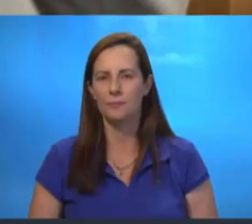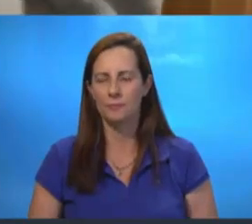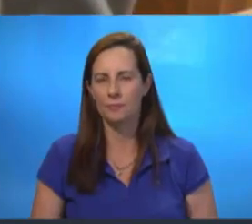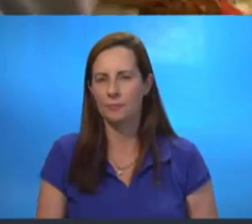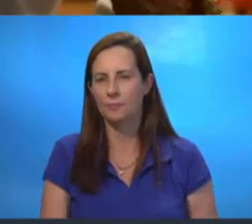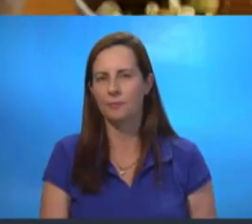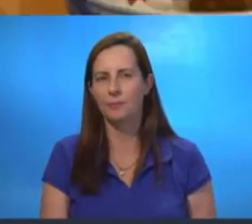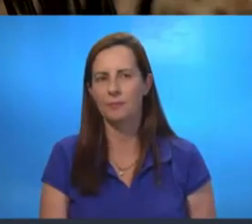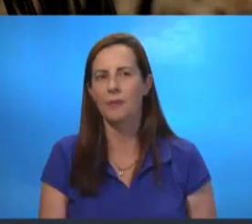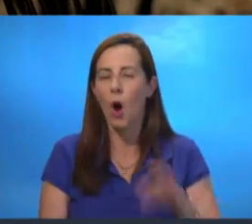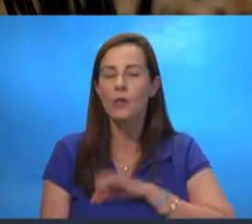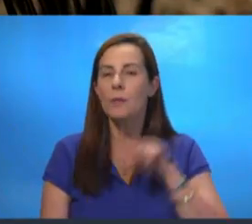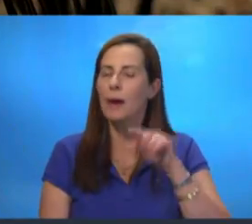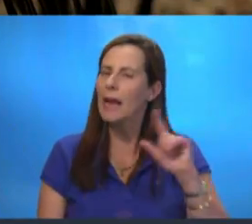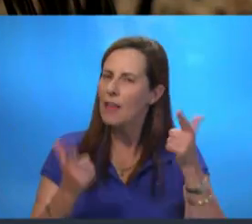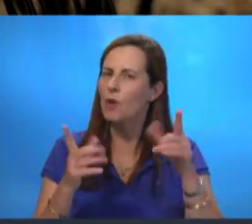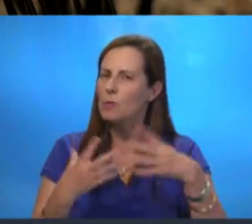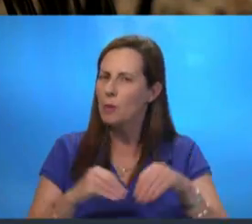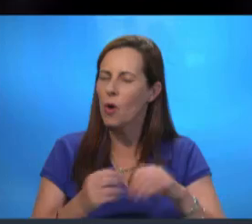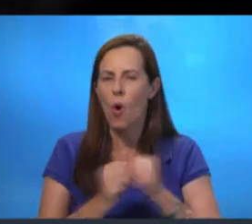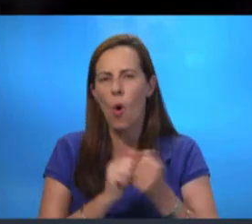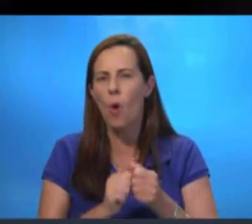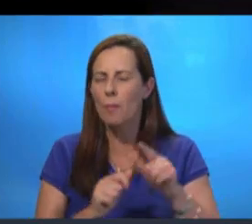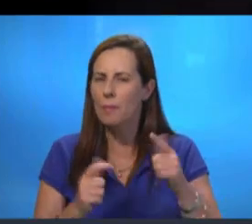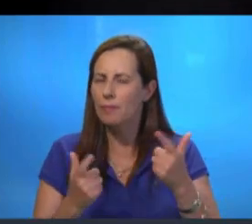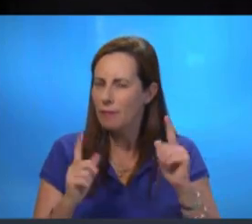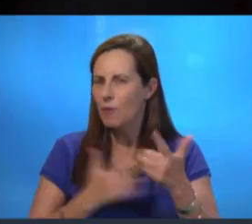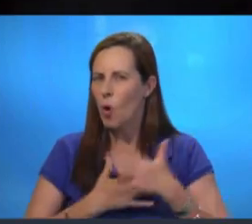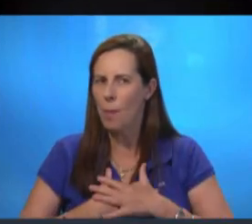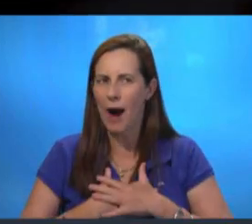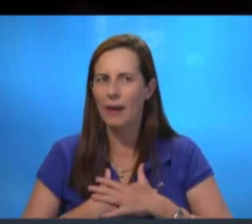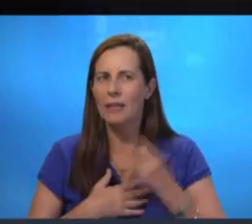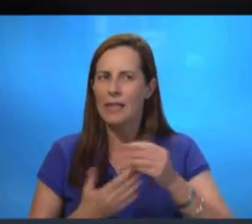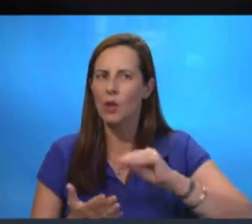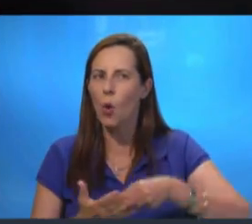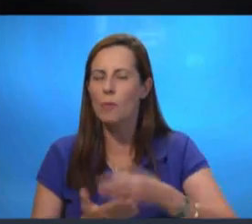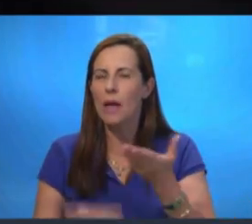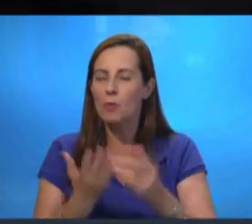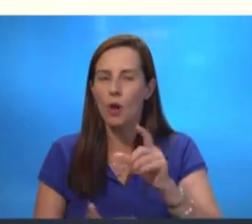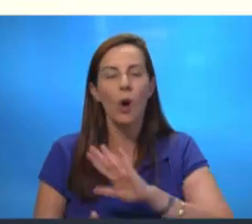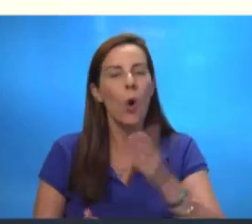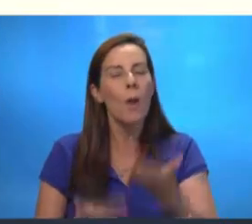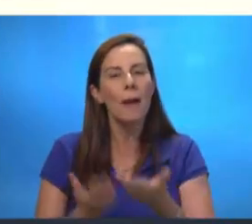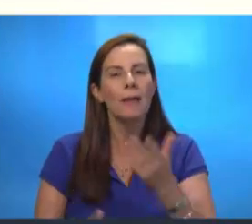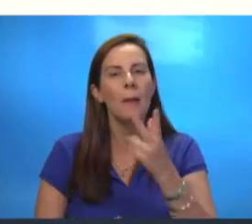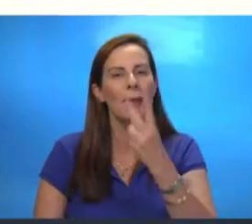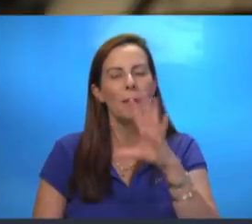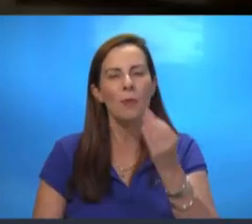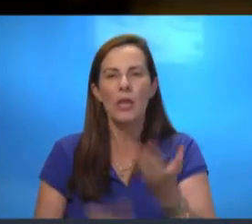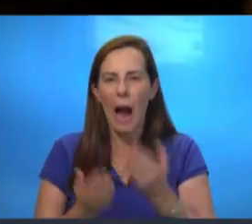אנשים מגיעים לכאן לבילוי משפחתי או לבילוי רומנטי. מנת חומוס נמדדת על משקל, כל מנה 250